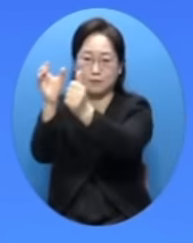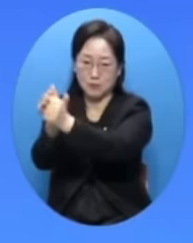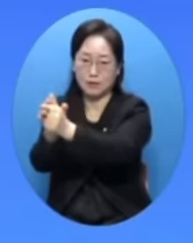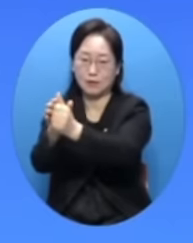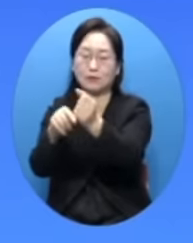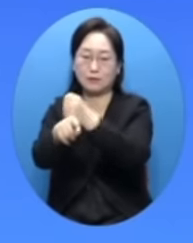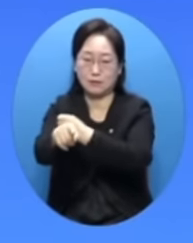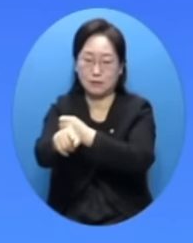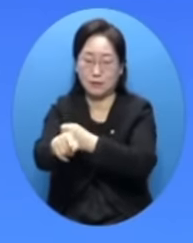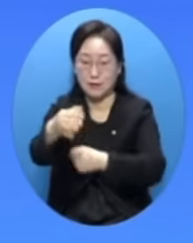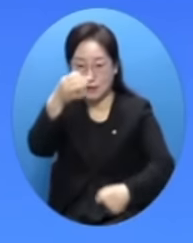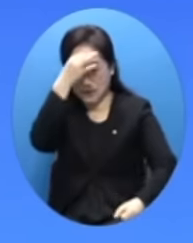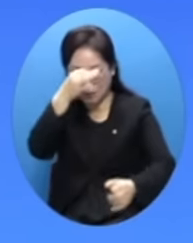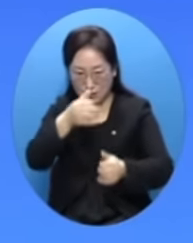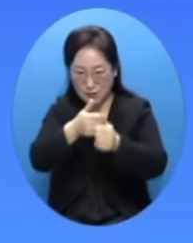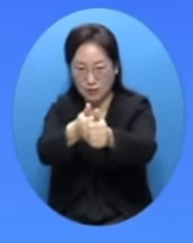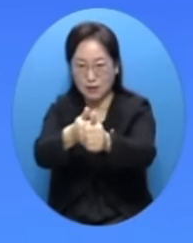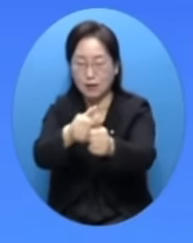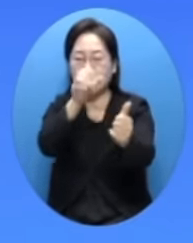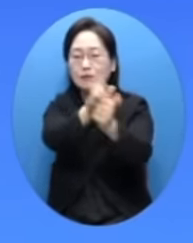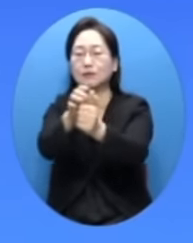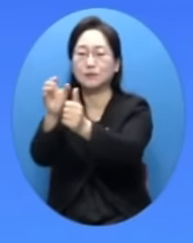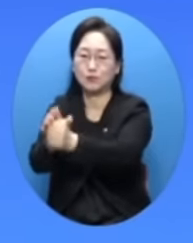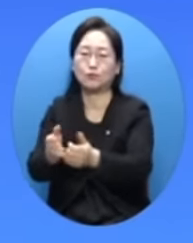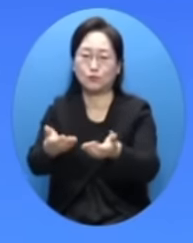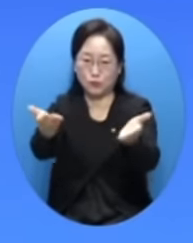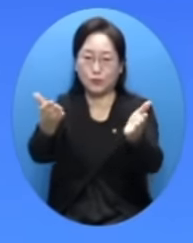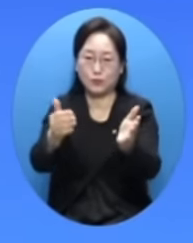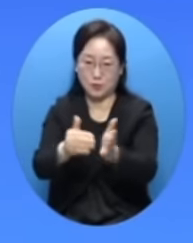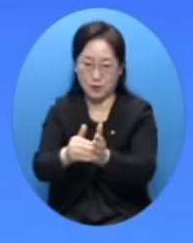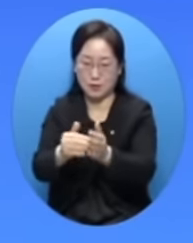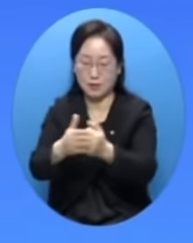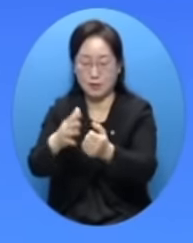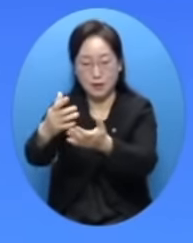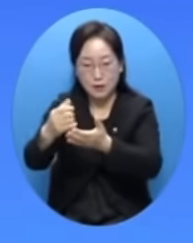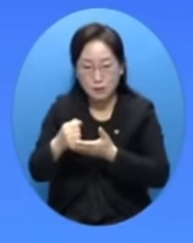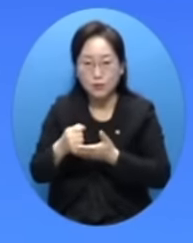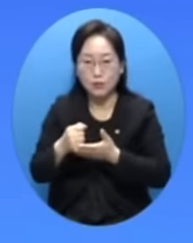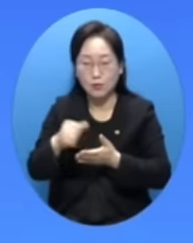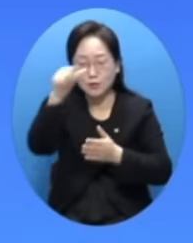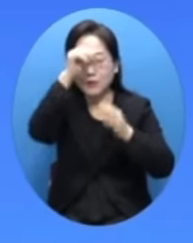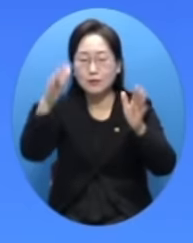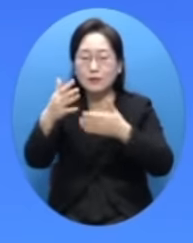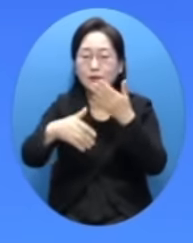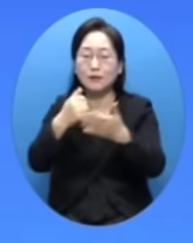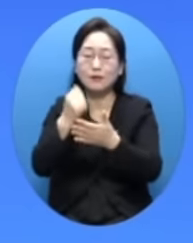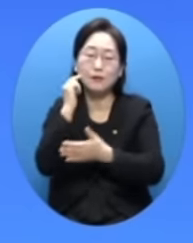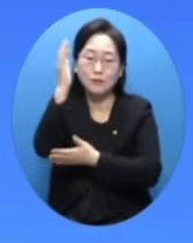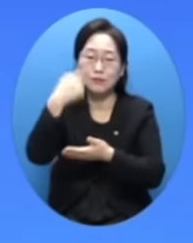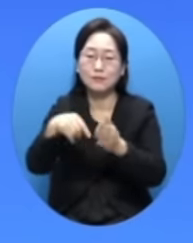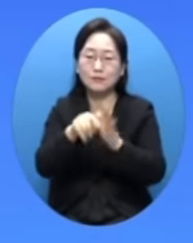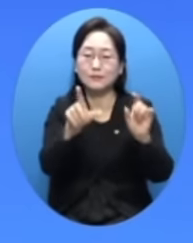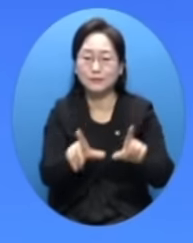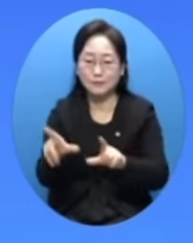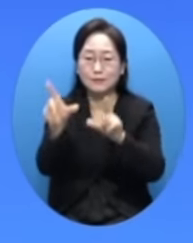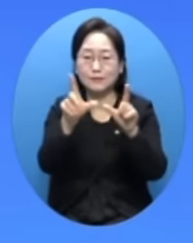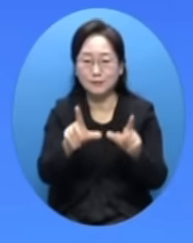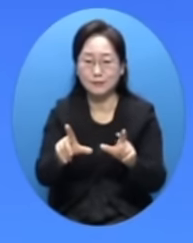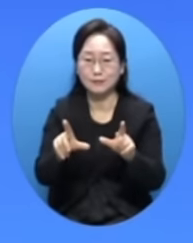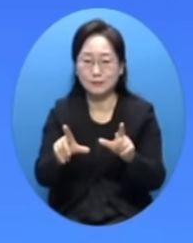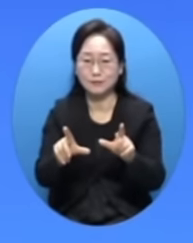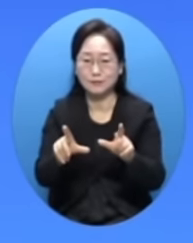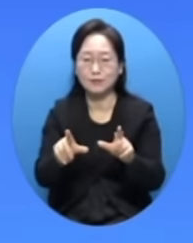각자의 제대로 사명을 주셔서 그 사명을 가지고 한평생 하나님 영원에 살아가도록 우리를이 땅에